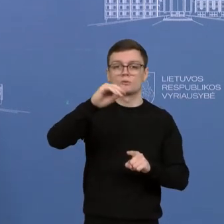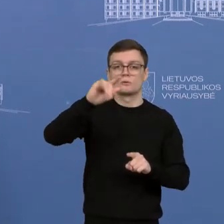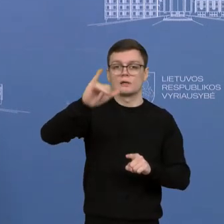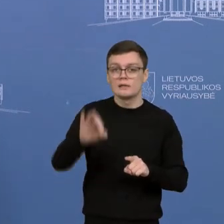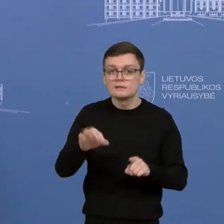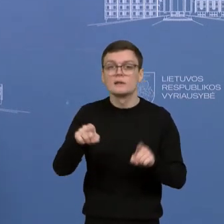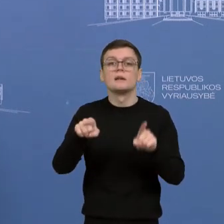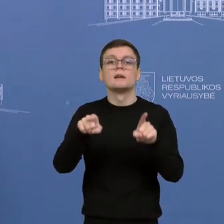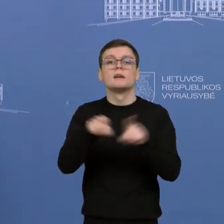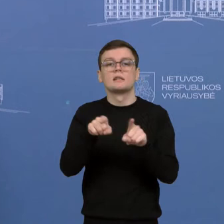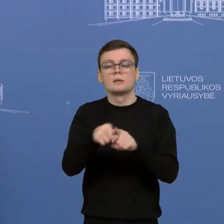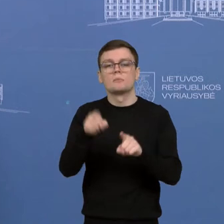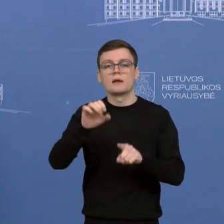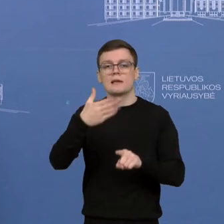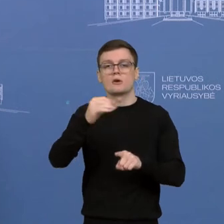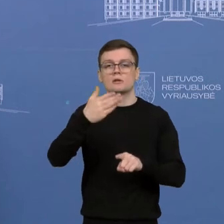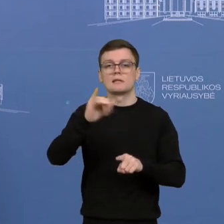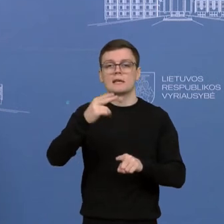saulės elektrinių